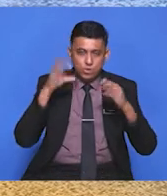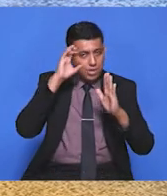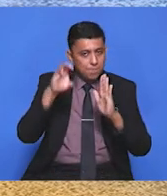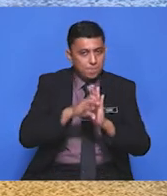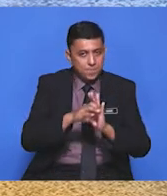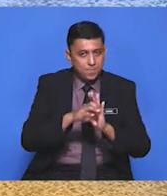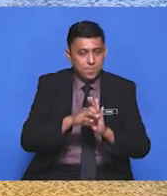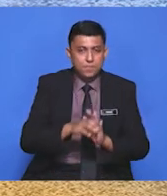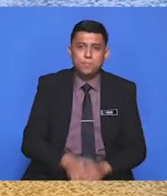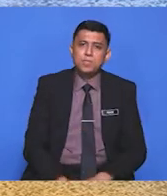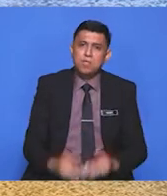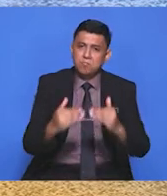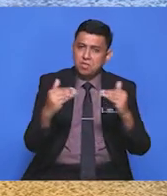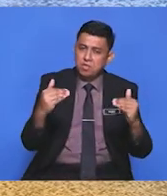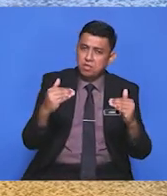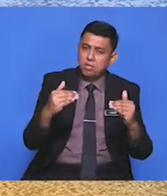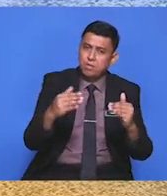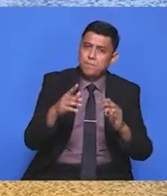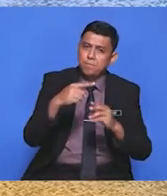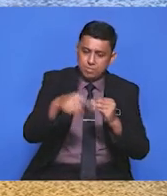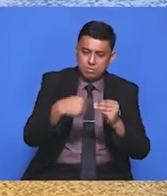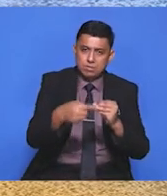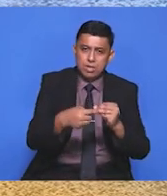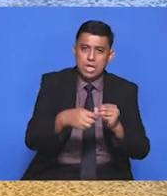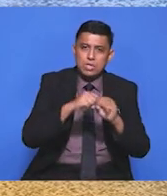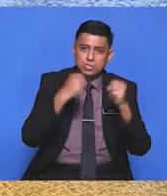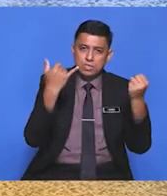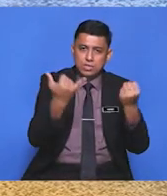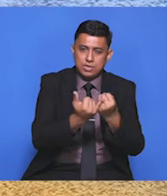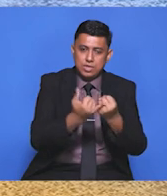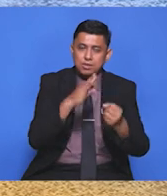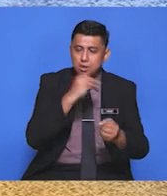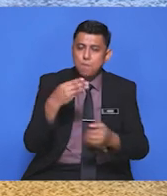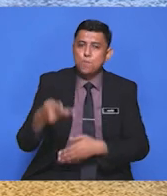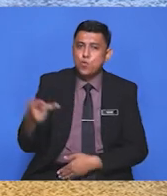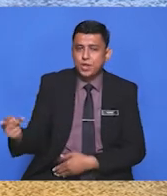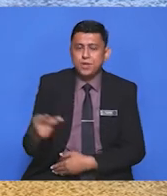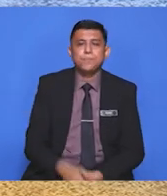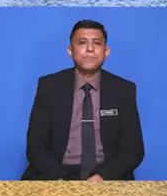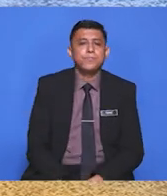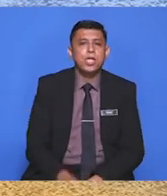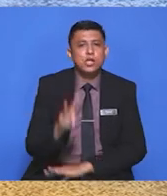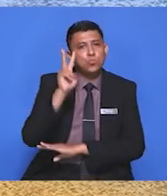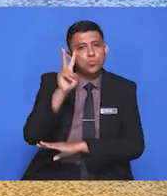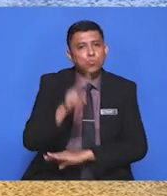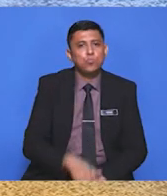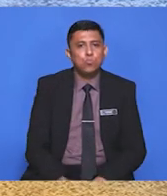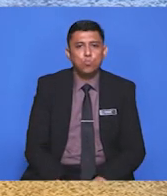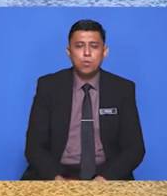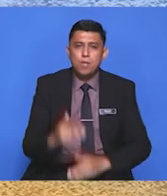gambaran selaras berkenaan dengan syarikat atau produk yang mereka tawarkan. Yang kedua,